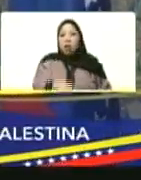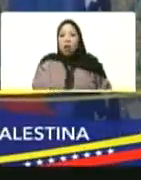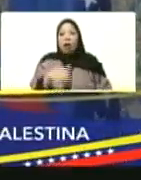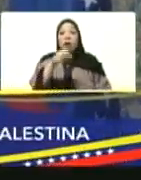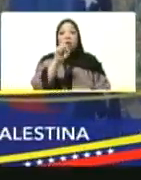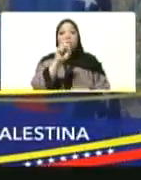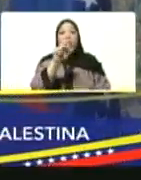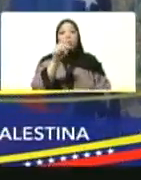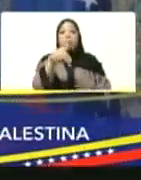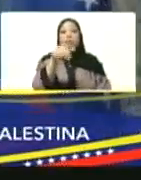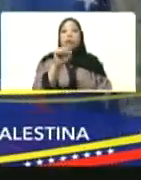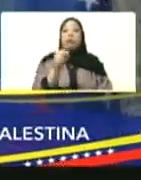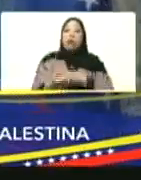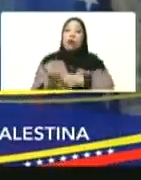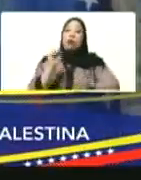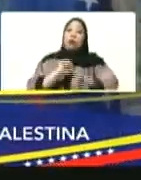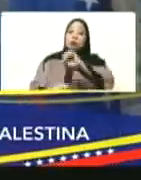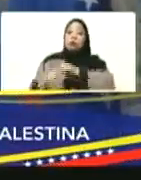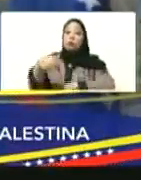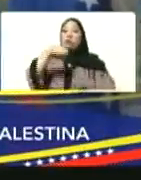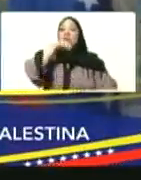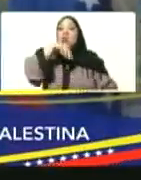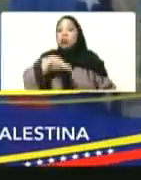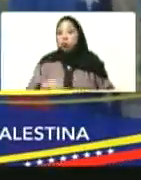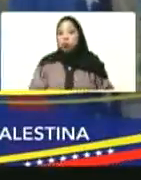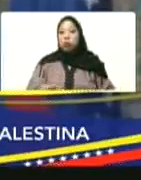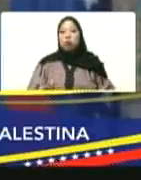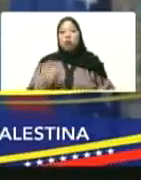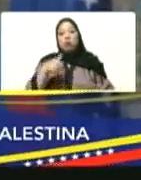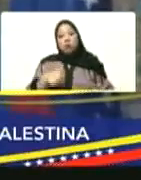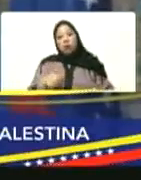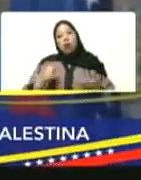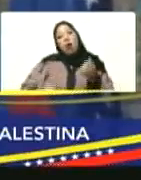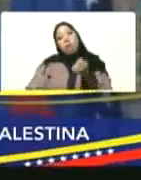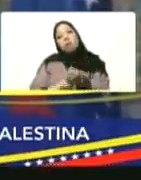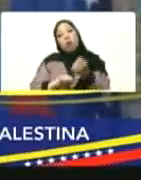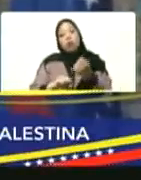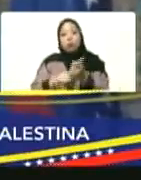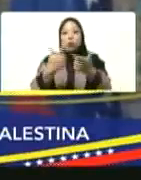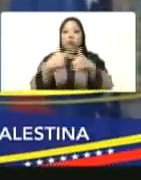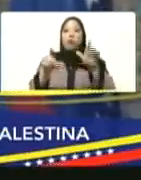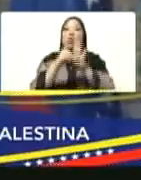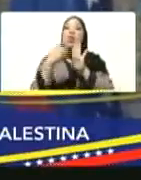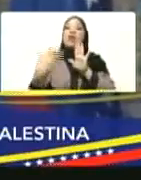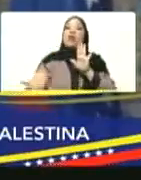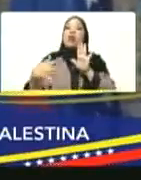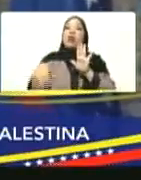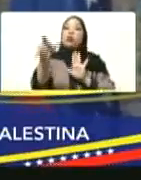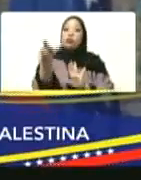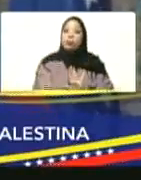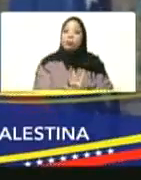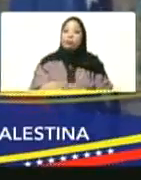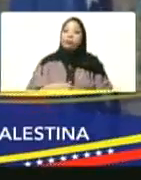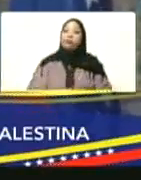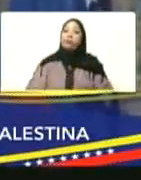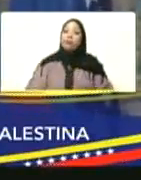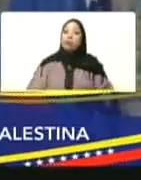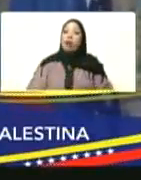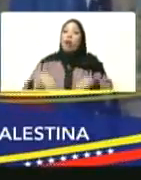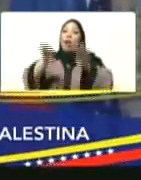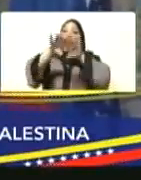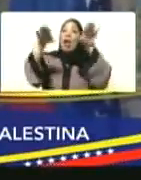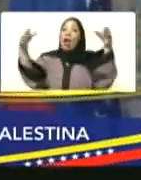occidental et sa défense historique en faveur des droits de ce peuple. El mundo entero tiene